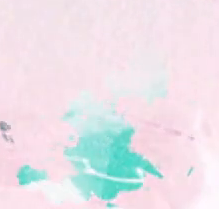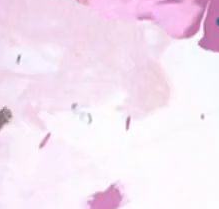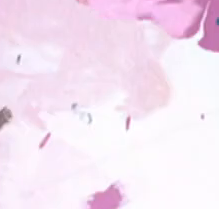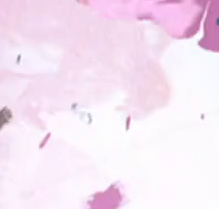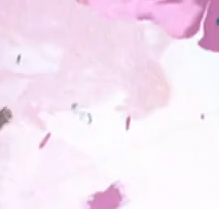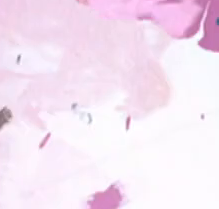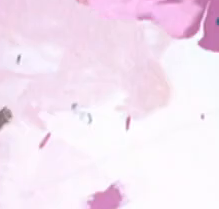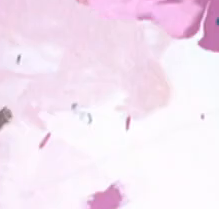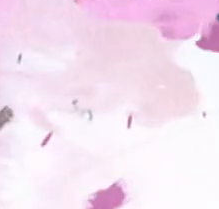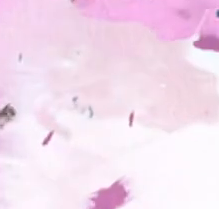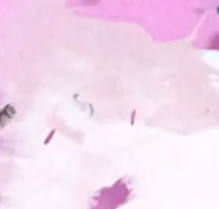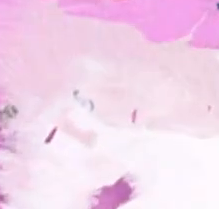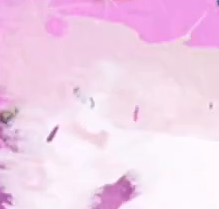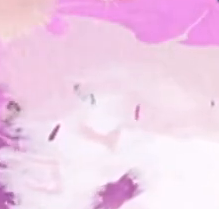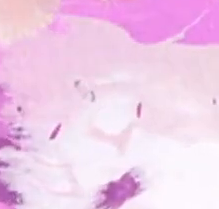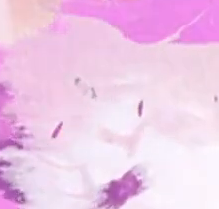Baru.